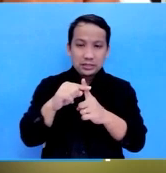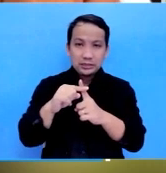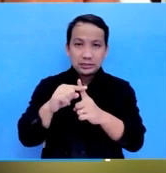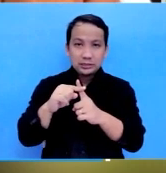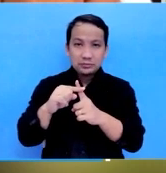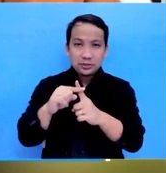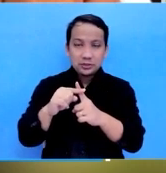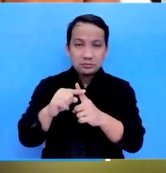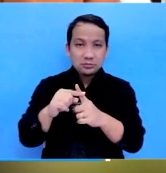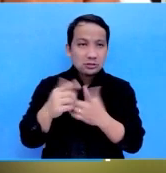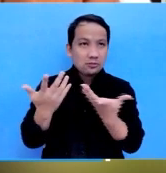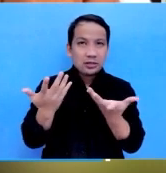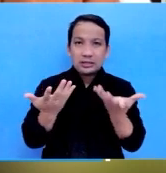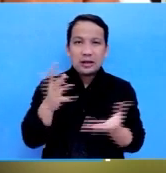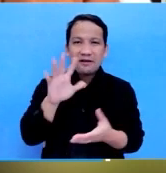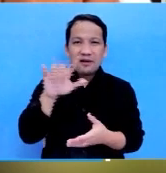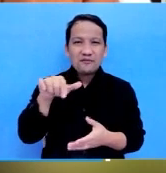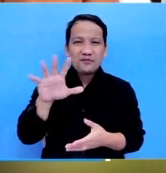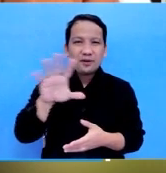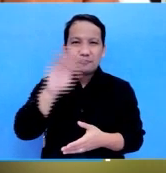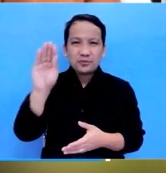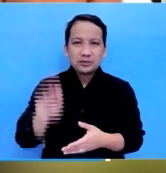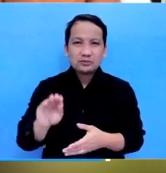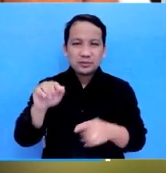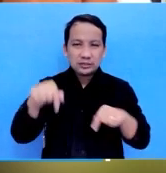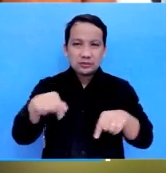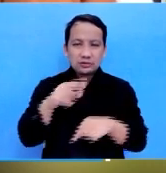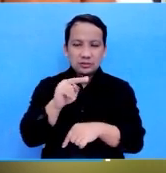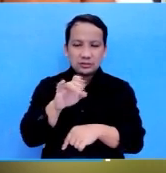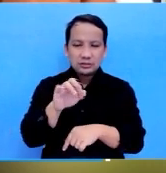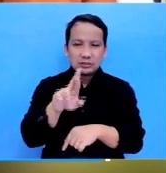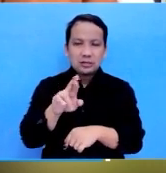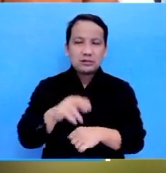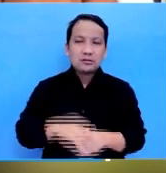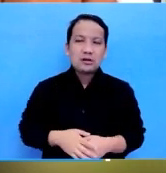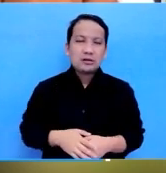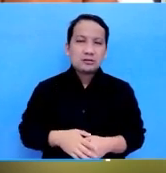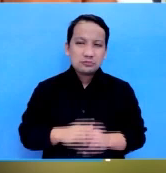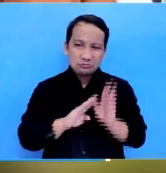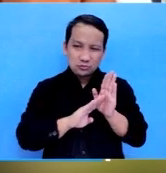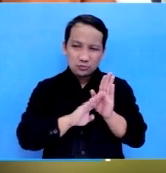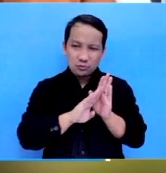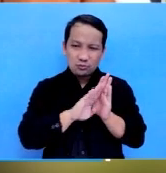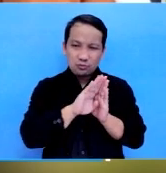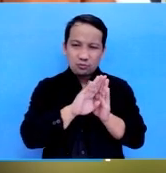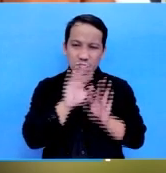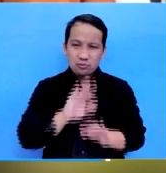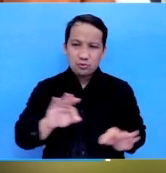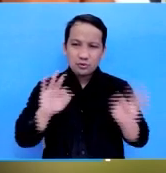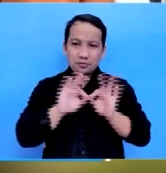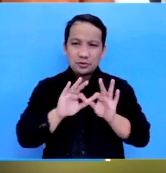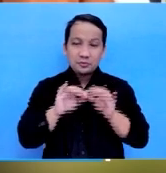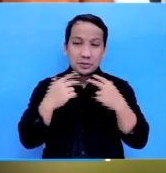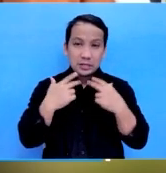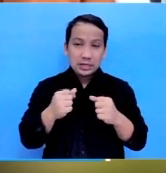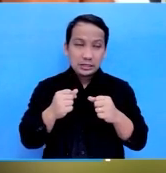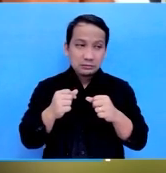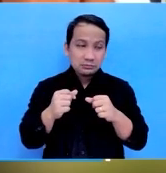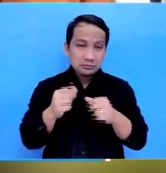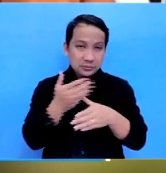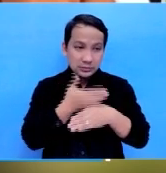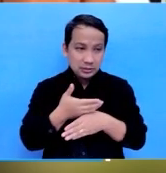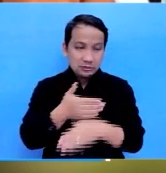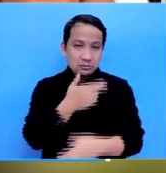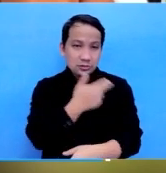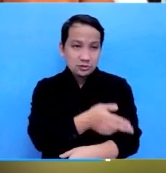5.5% sa Metro Manila. So tumataas yung indicators. Of course, yung most important indicator, yung healthcare utilization, ay